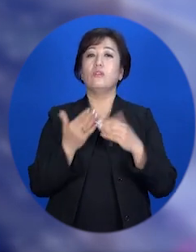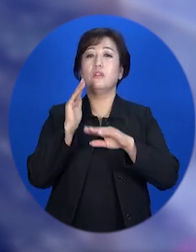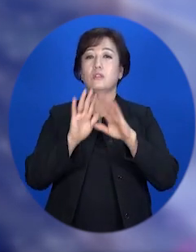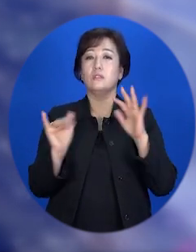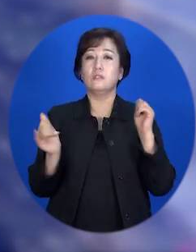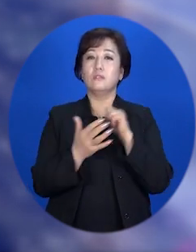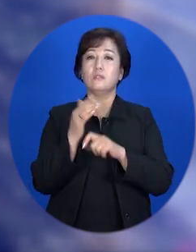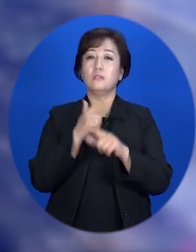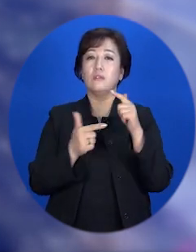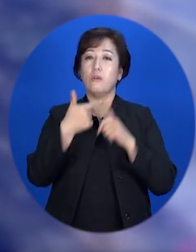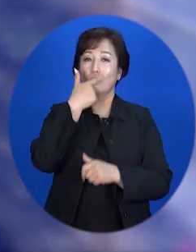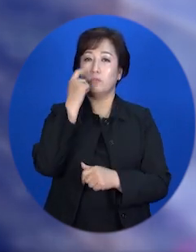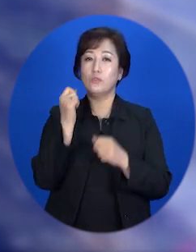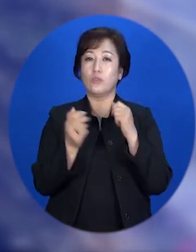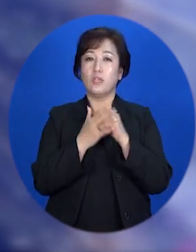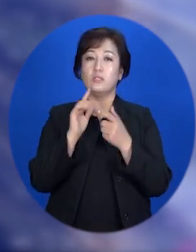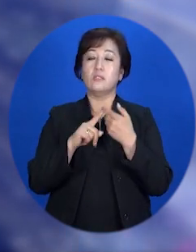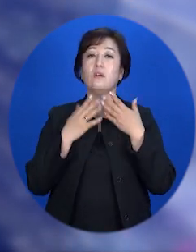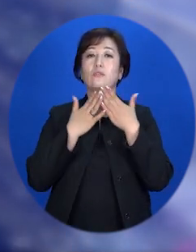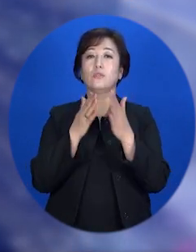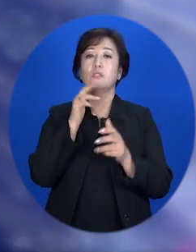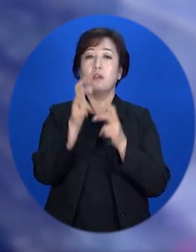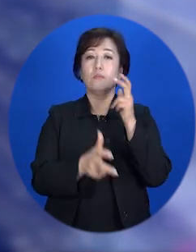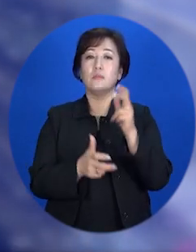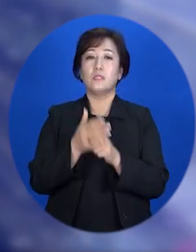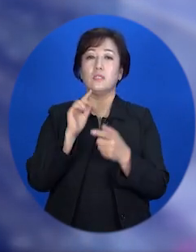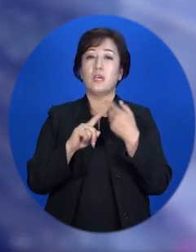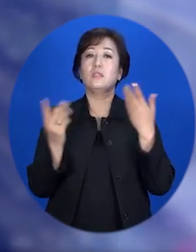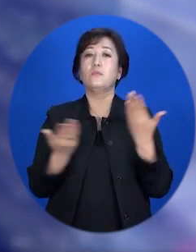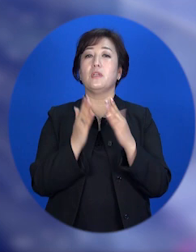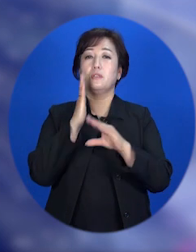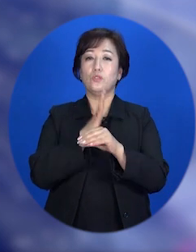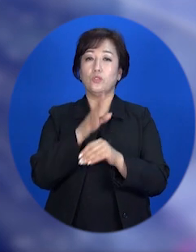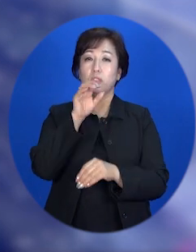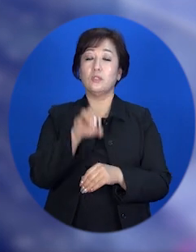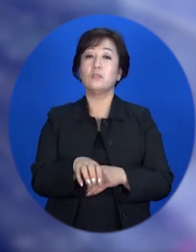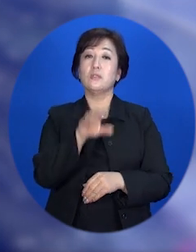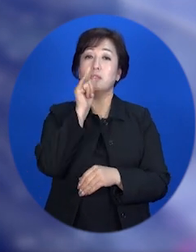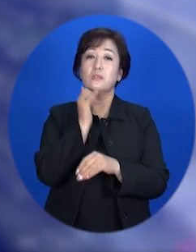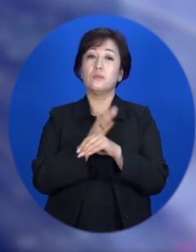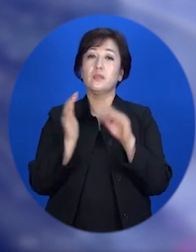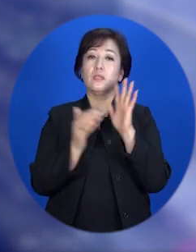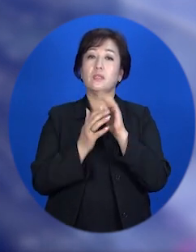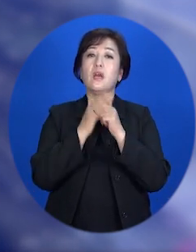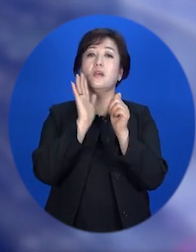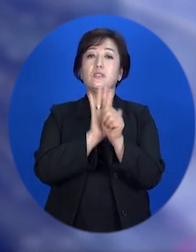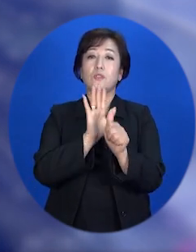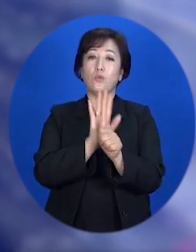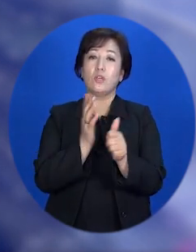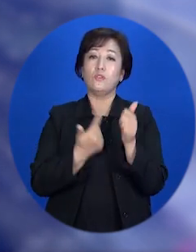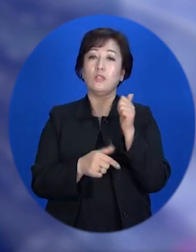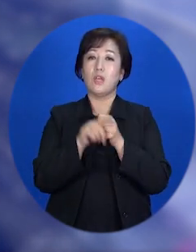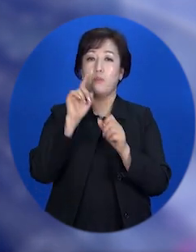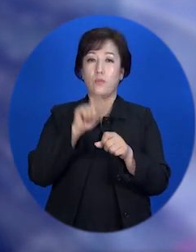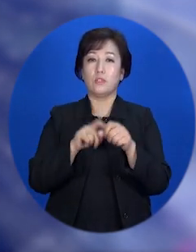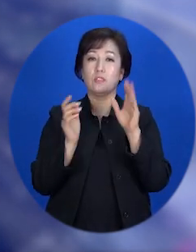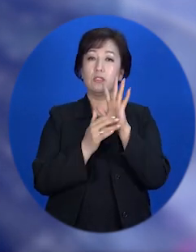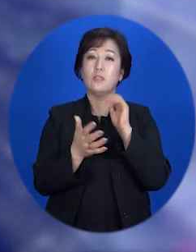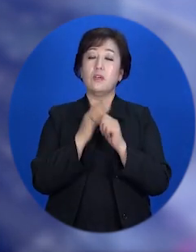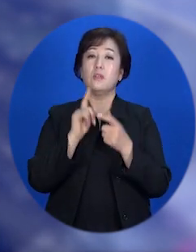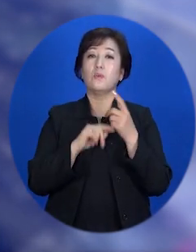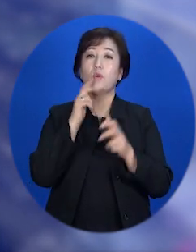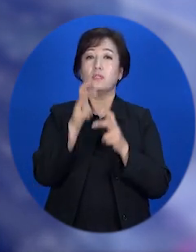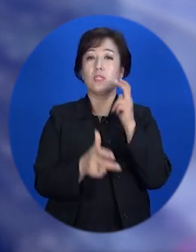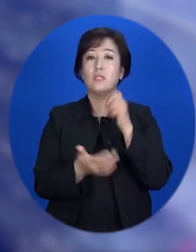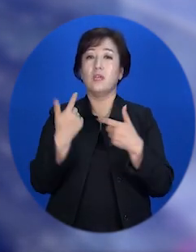어려움을 겪고 있는 울산 조선산업 사내협력사들이 있습니다. 이들을 지원하기 위한 울산 조선산업